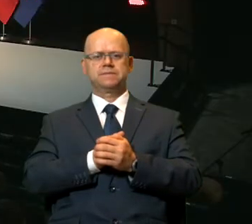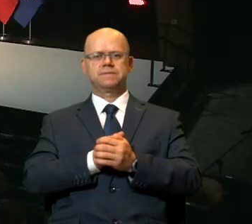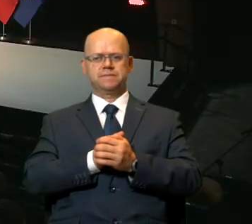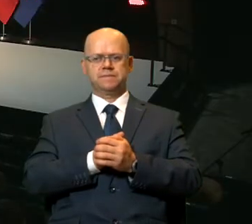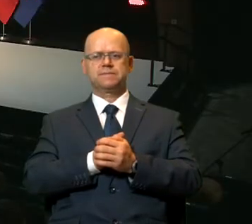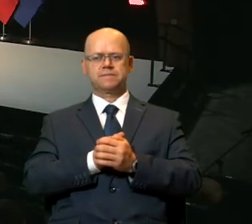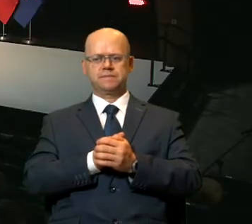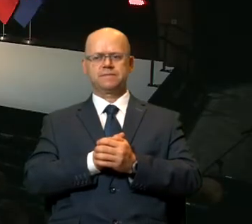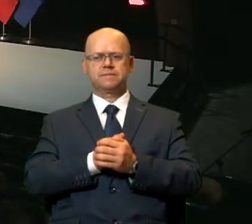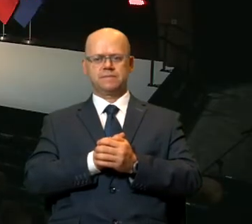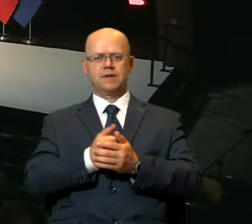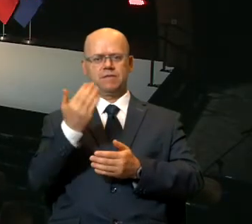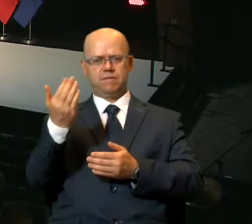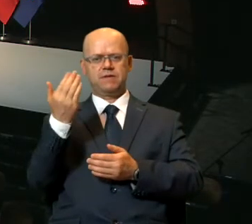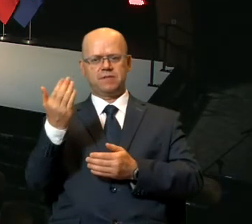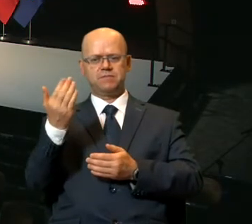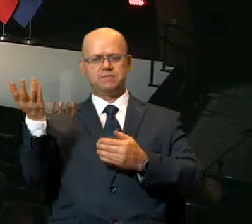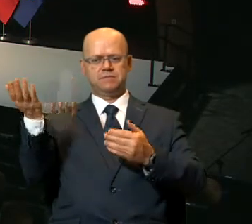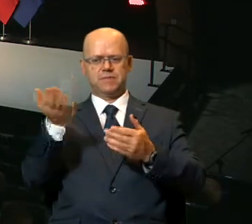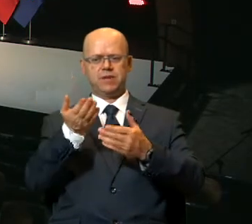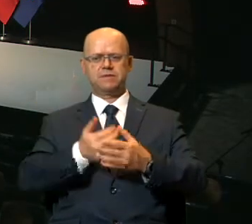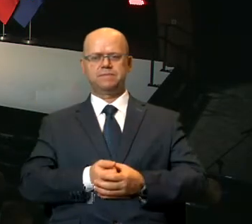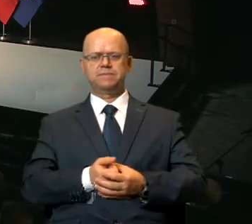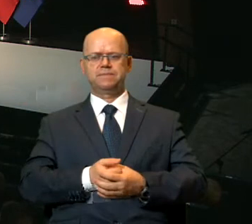tutaj, proszę bardzo.